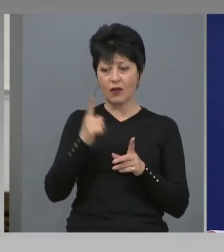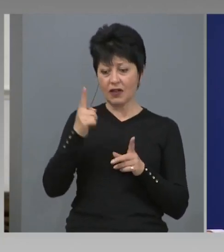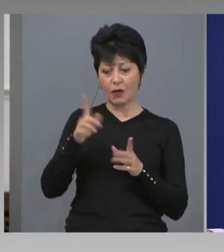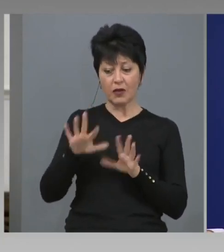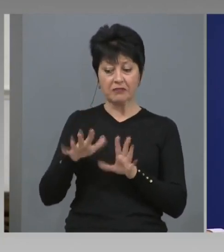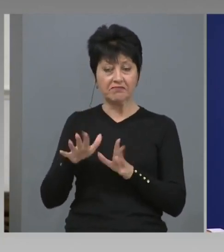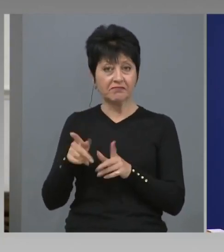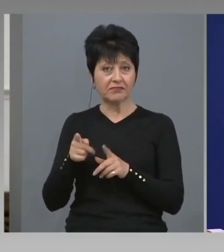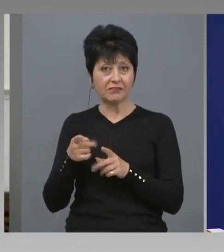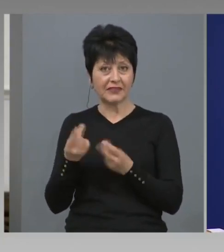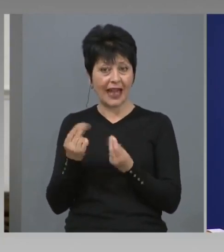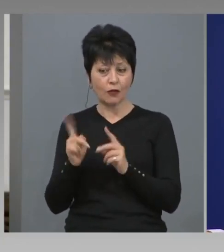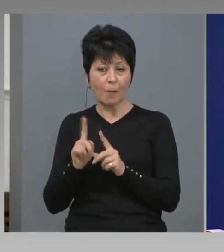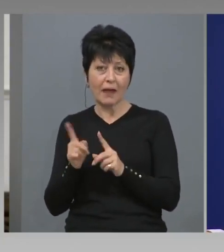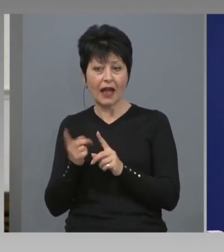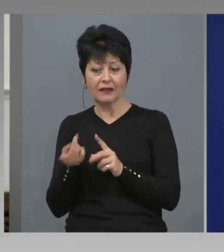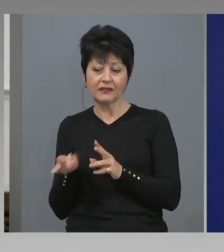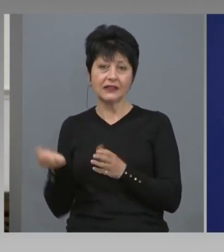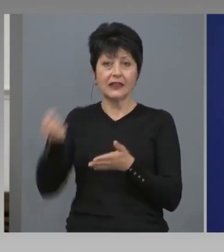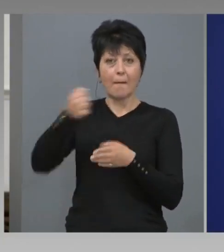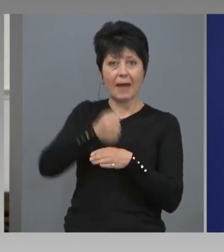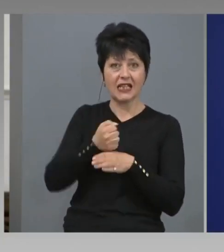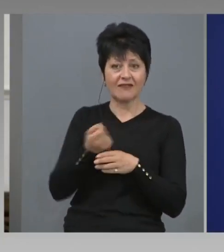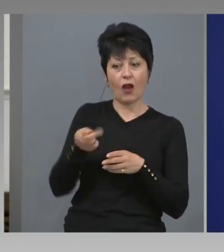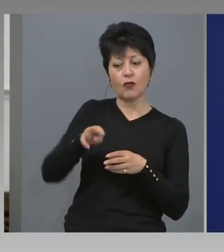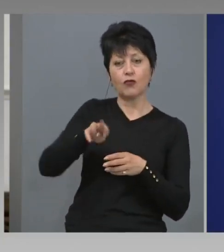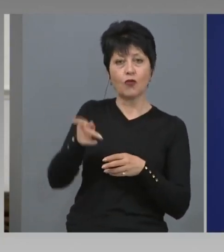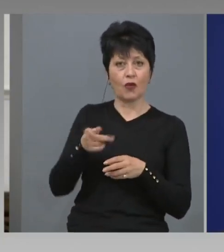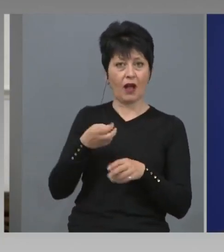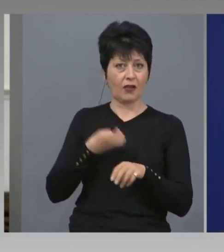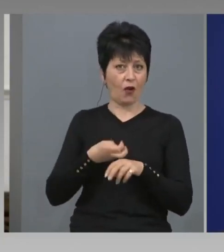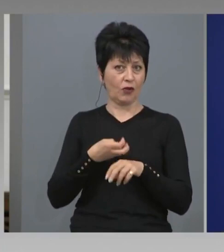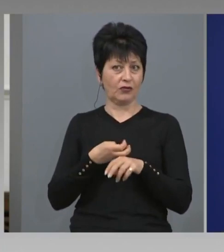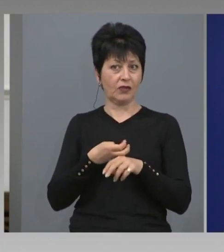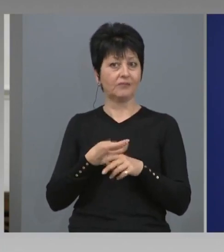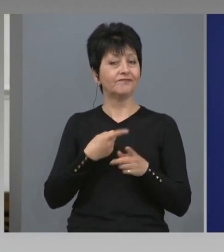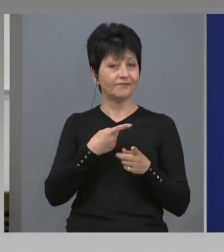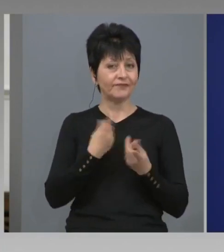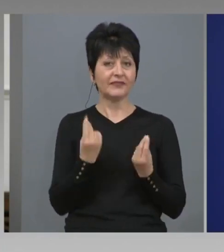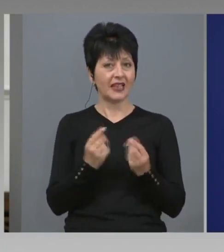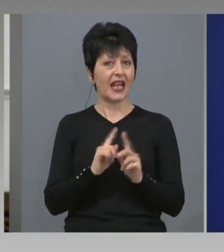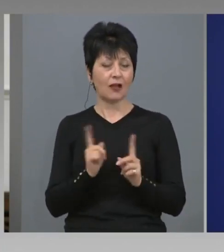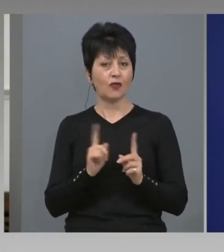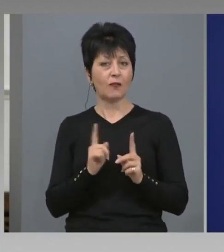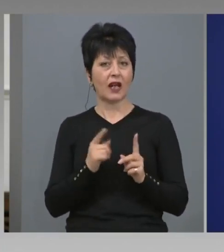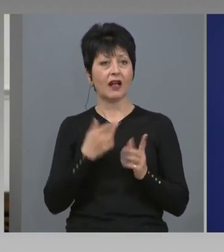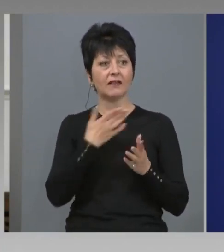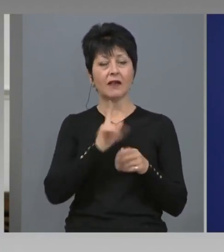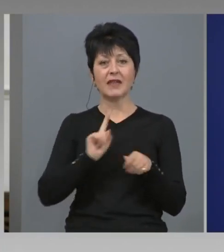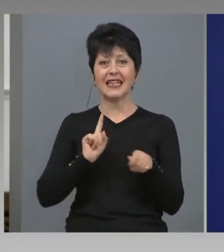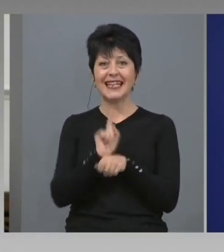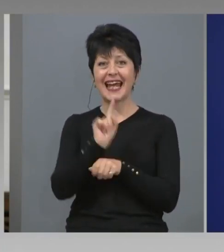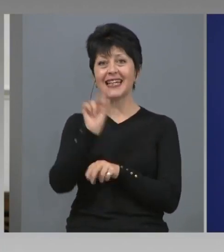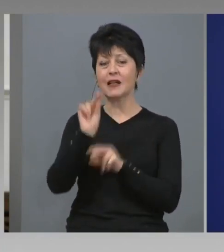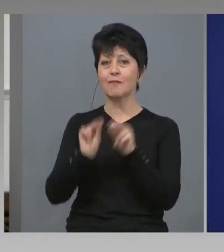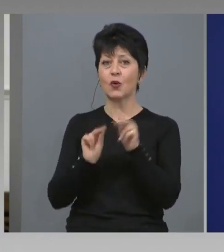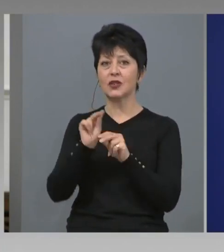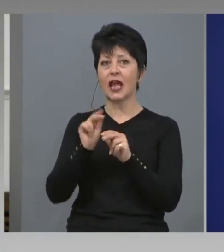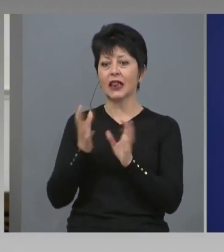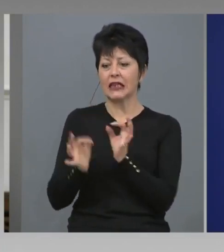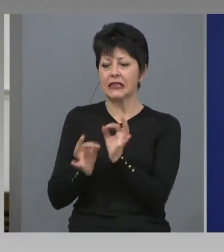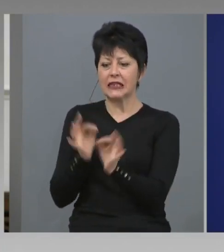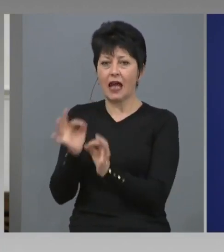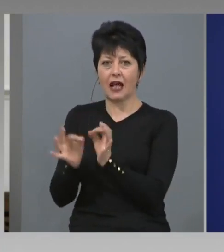наистина тенденцията е устойчива. 11% се заразяват от медицинския персонал на този етап. Така че